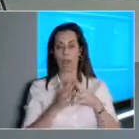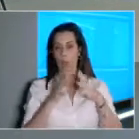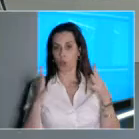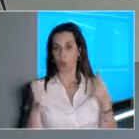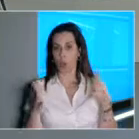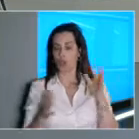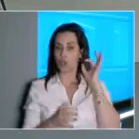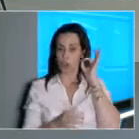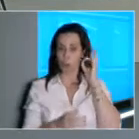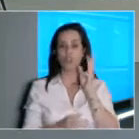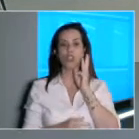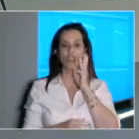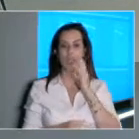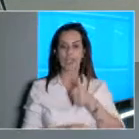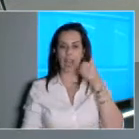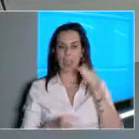של איילת שקד.